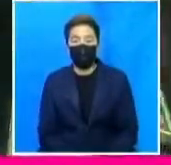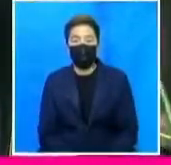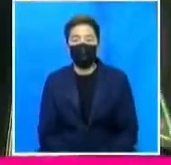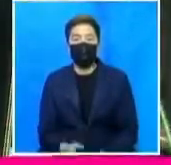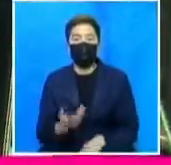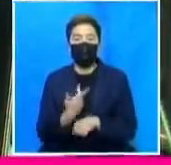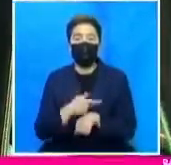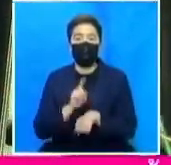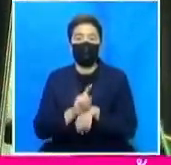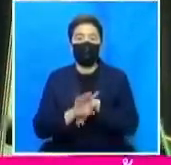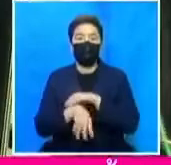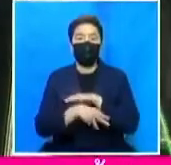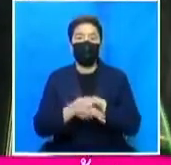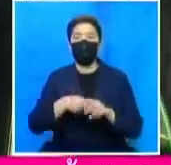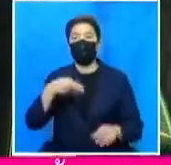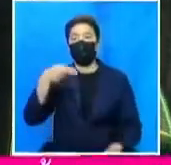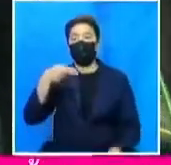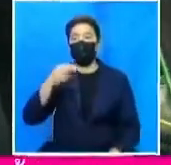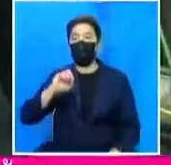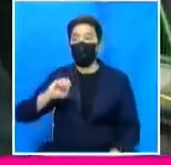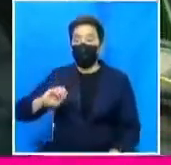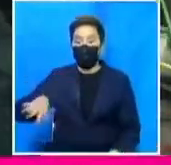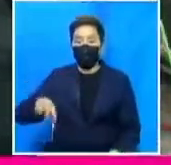ประธานกรรมการจับได้หลักหมื่น